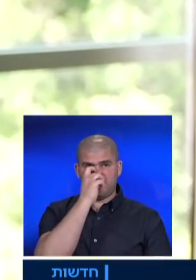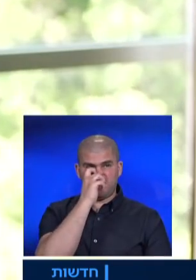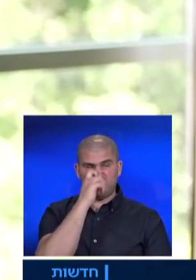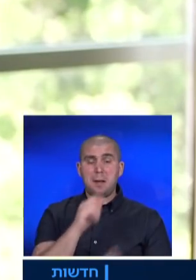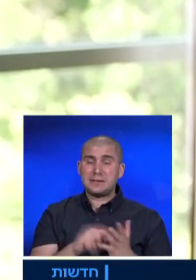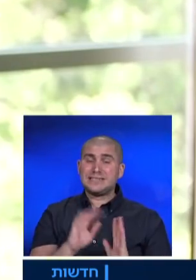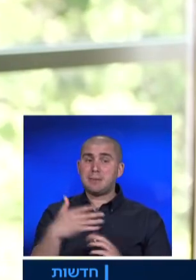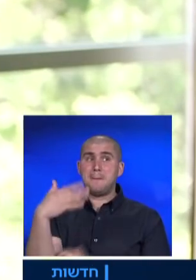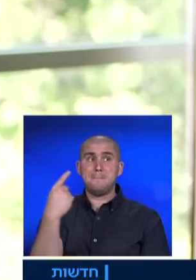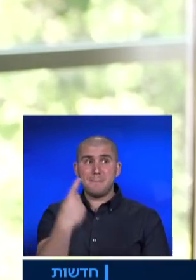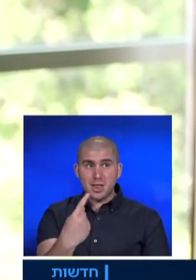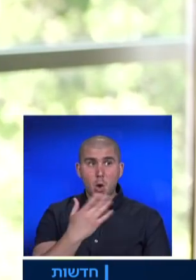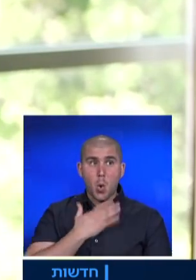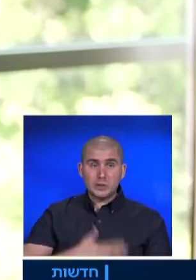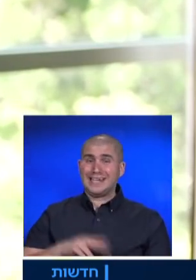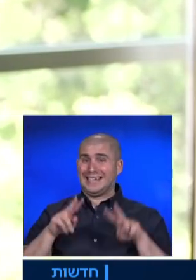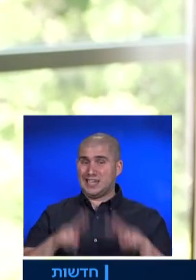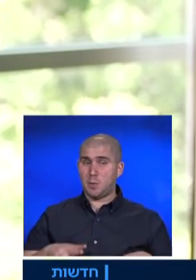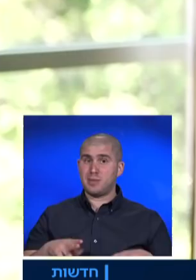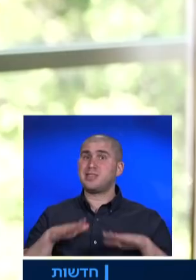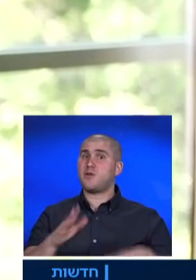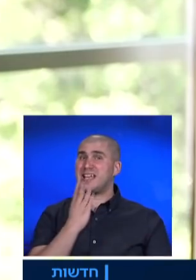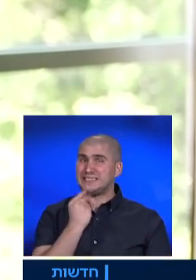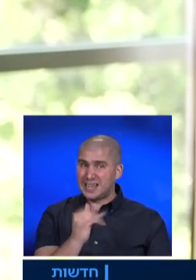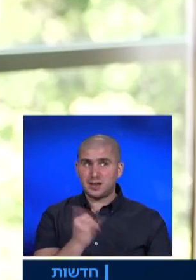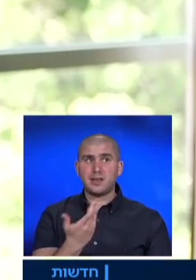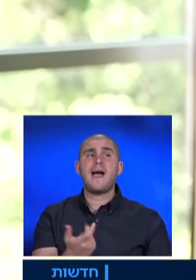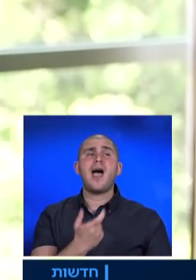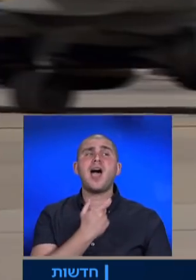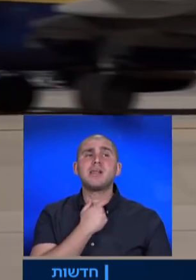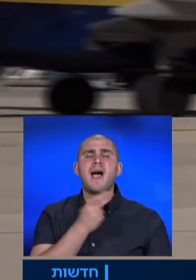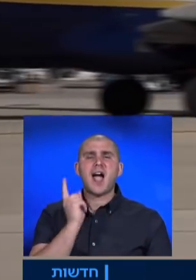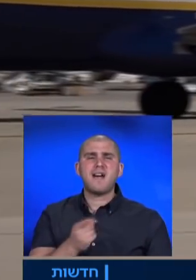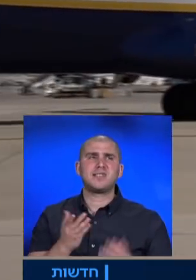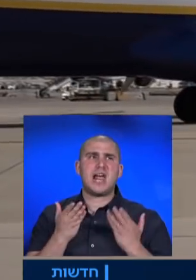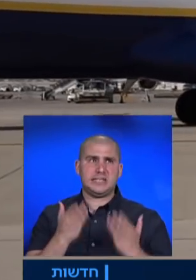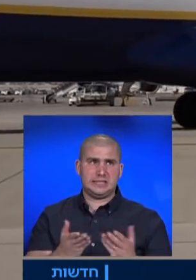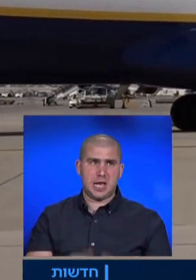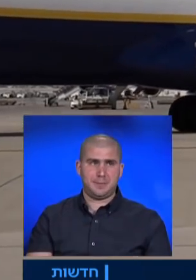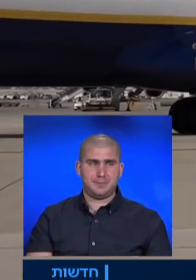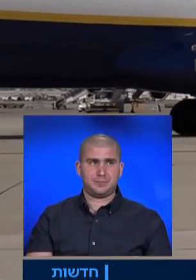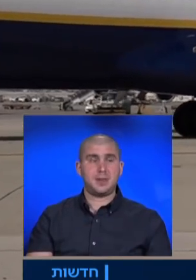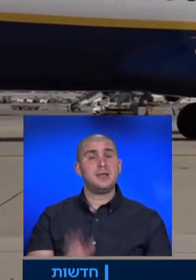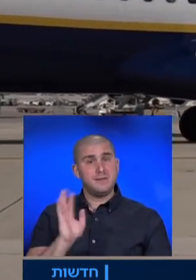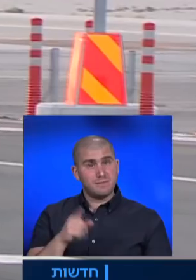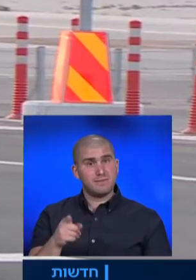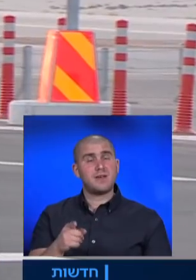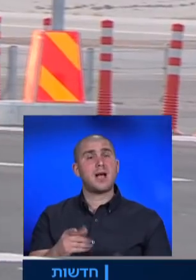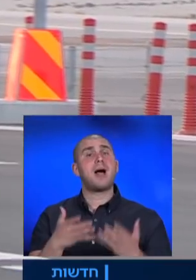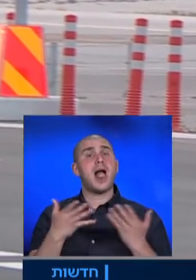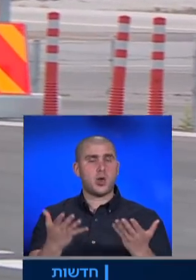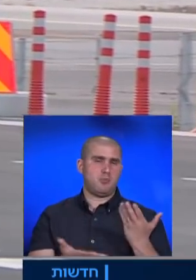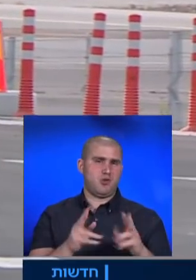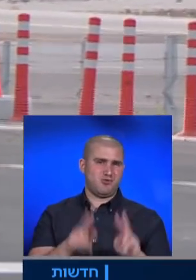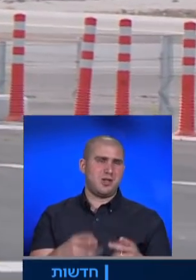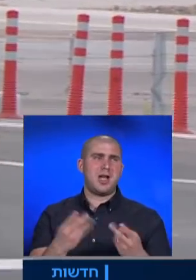המדינה רוצה בקיומה של תעופה ישראלית, אין לה ברירה. היא צריכה לסייע וגם לגודל יש משקל, בוודאי בעולם